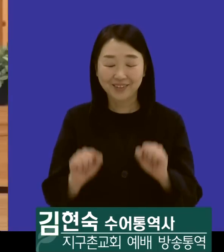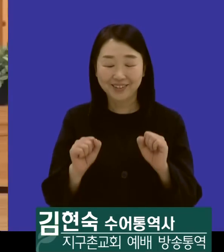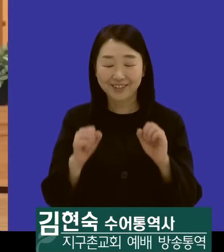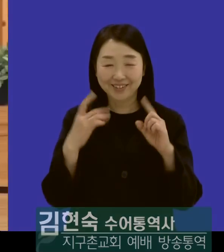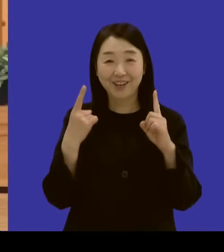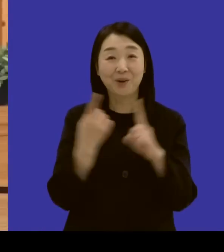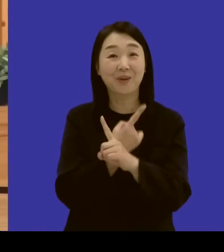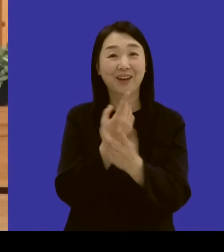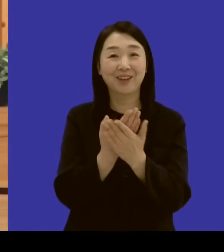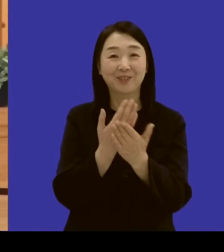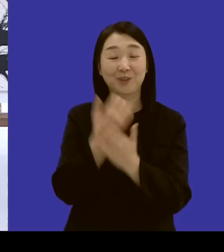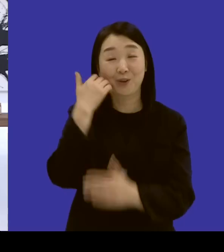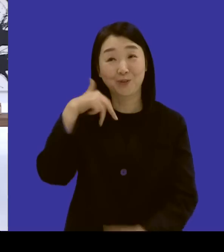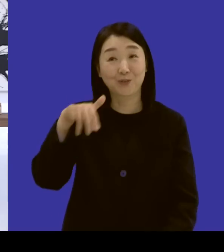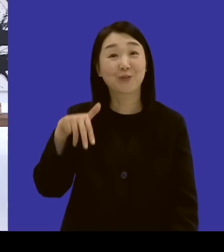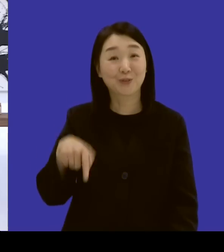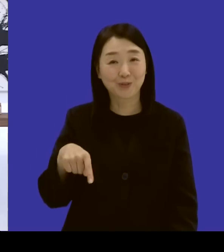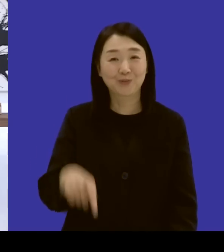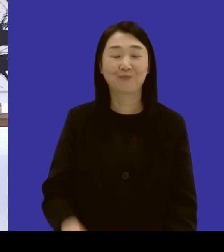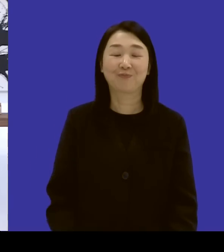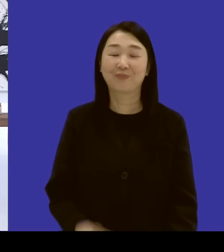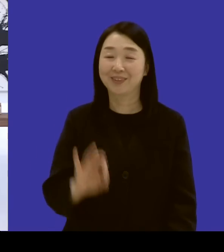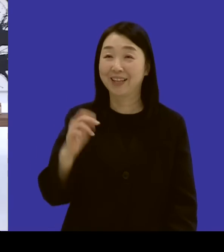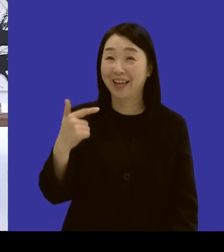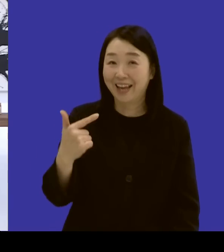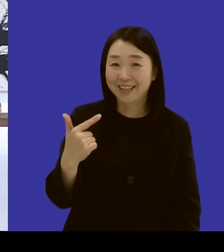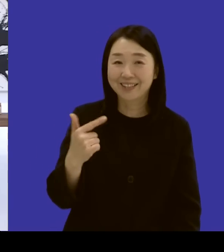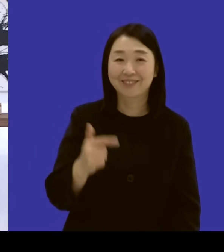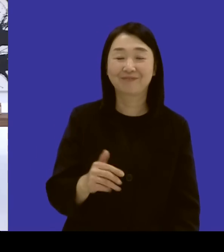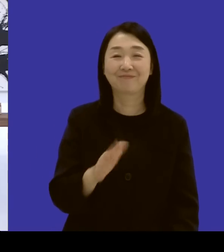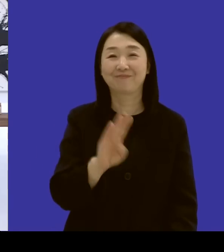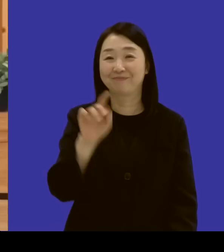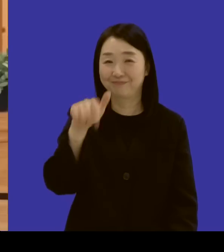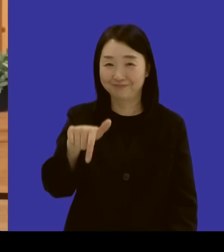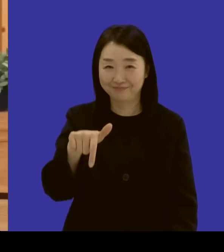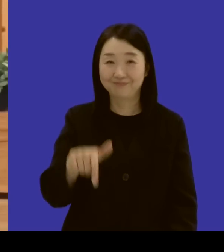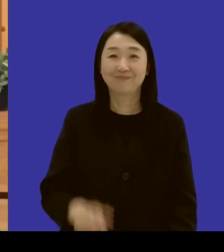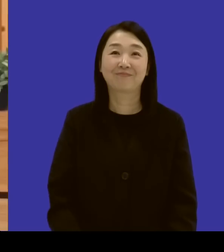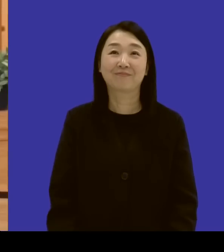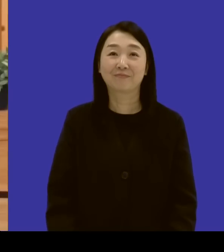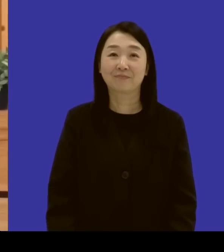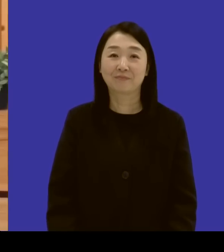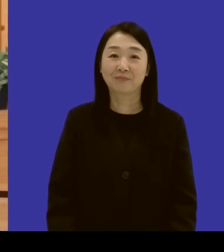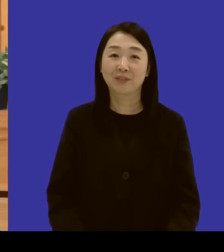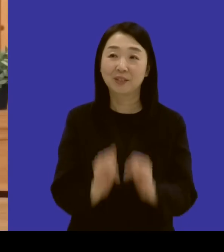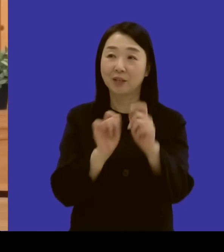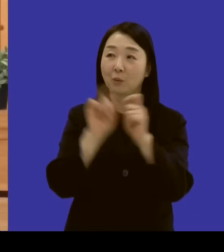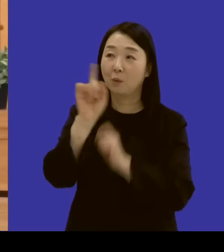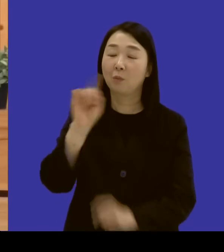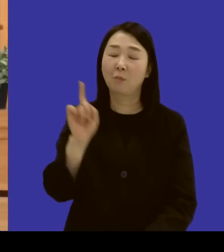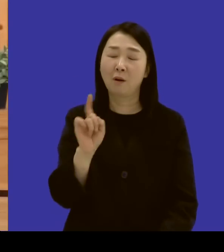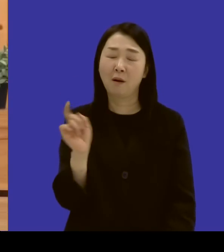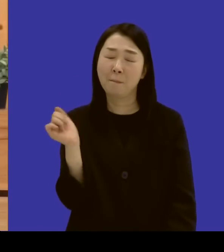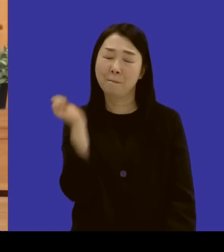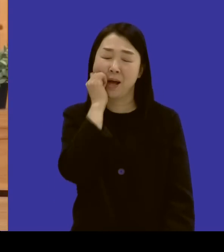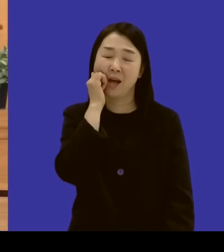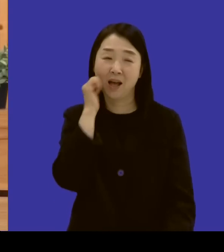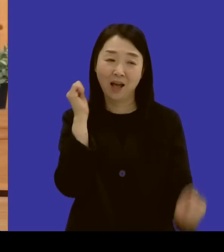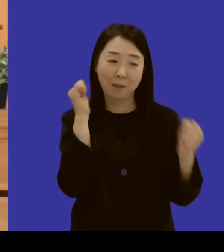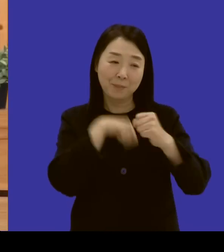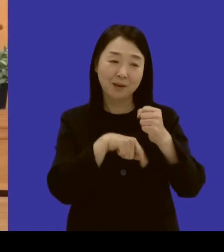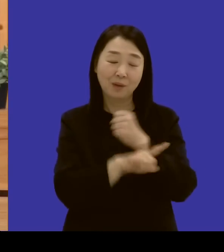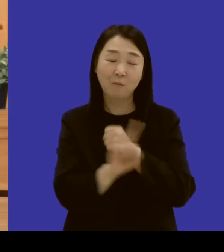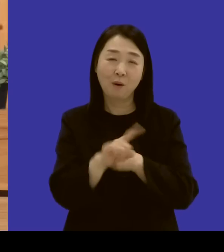안녕하세요. 새롭게 왔어 주영훈입니다. 안녕하세요. 안수지입니다. 안녕하세요. 박효연입니다. 대부분의 사람들은 무언가 망했다라는 표현이 곧